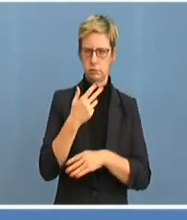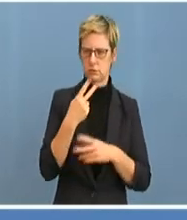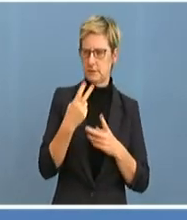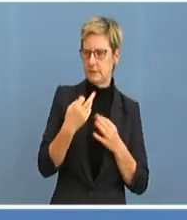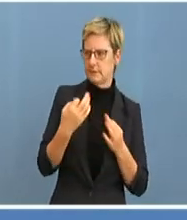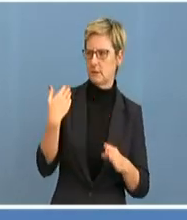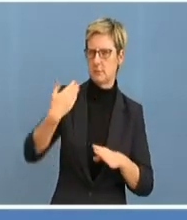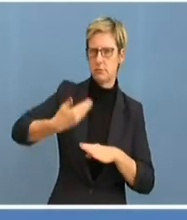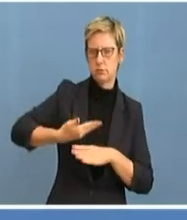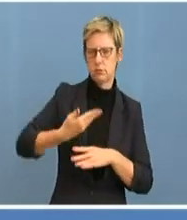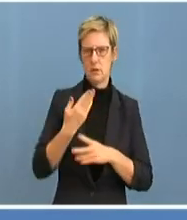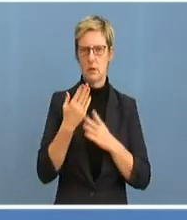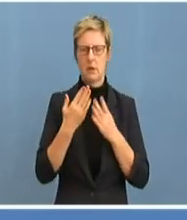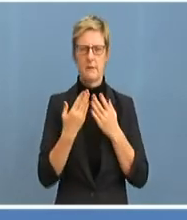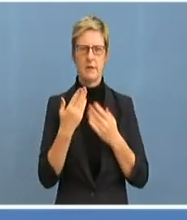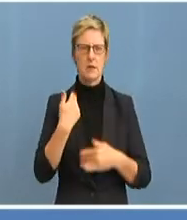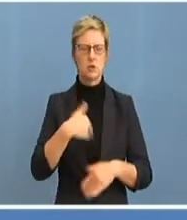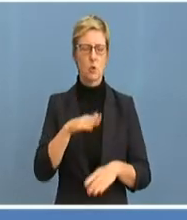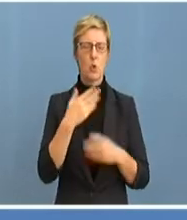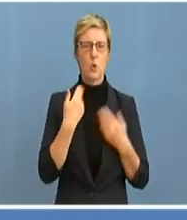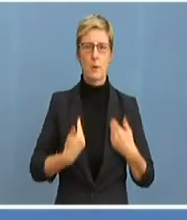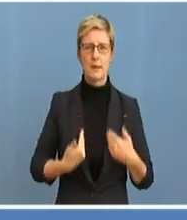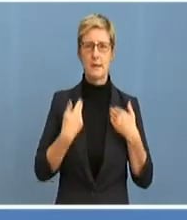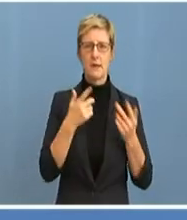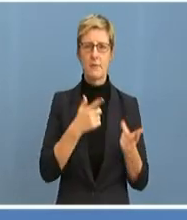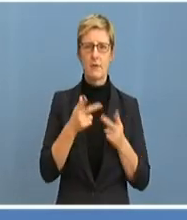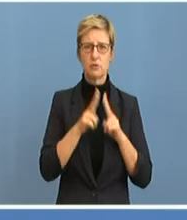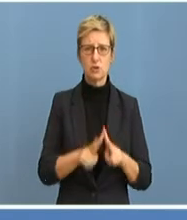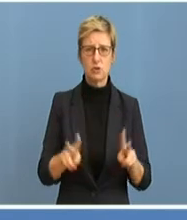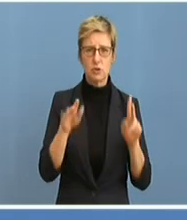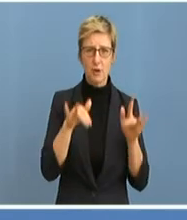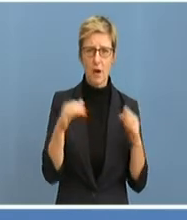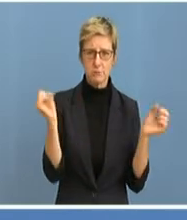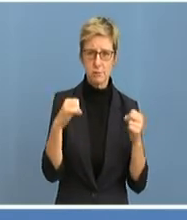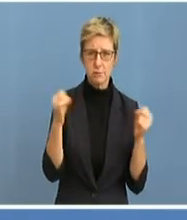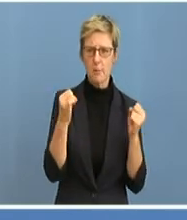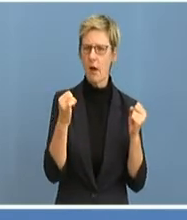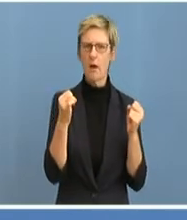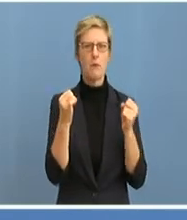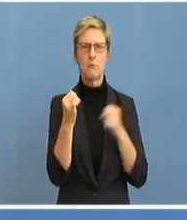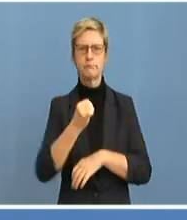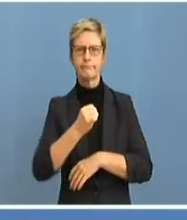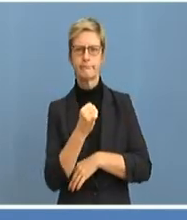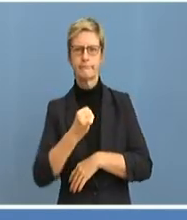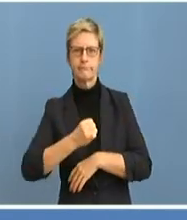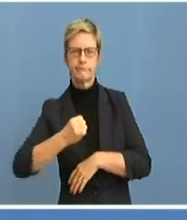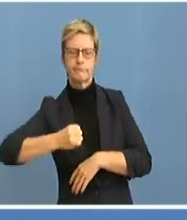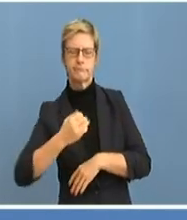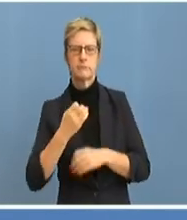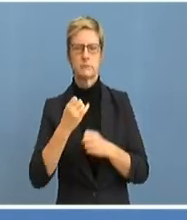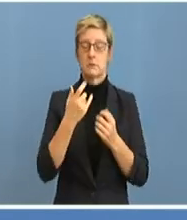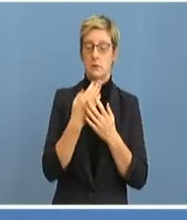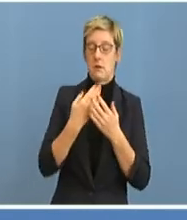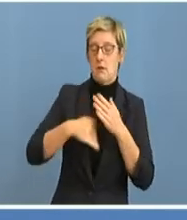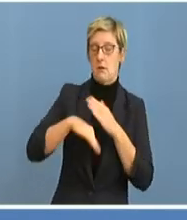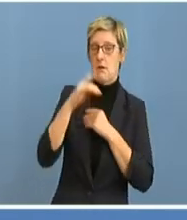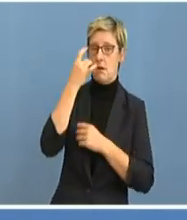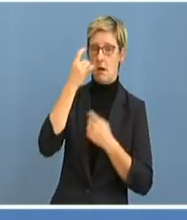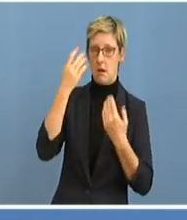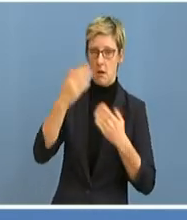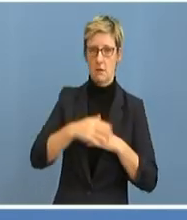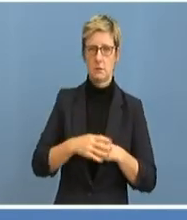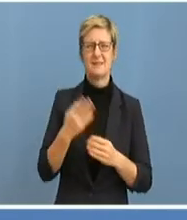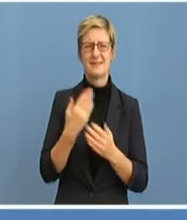jüngsten Verletzungen des humanitären Waffenstillstands sehen müssen. Und wir rufen nochmals beide Seiten wirklich eindringlich dazu